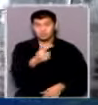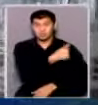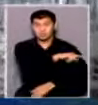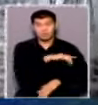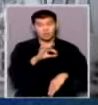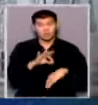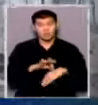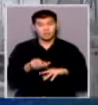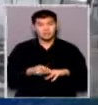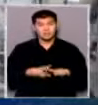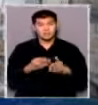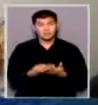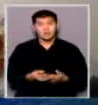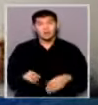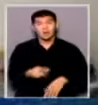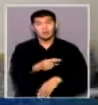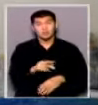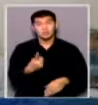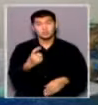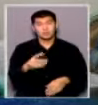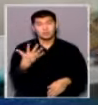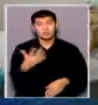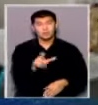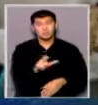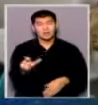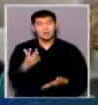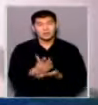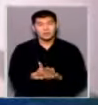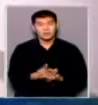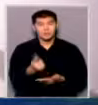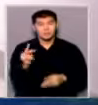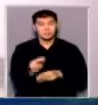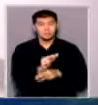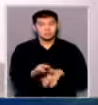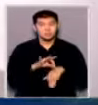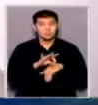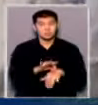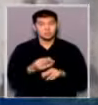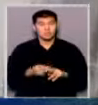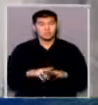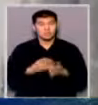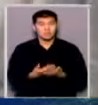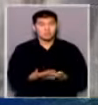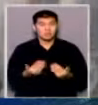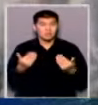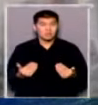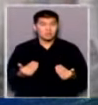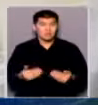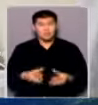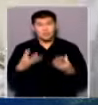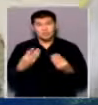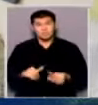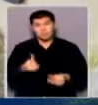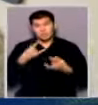жұқпалы аурулар ауруханасында вирус жұқтырған 105 жүкті әйел бар. Бірі ем алып, бірі дерті асқынған жағдайда ай күні